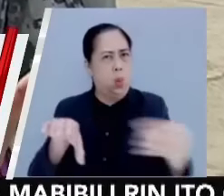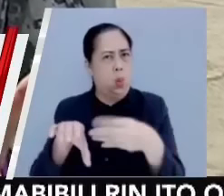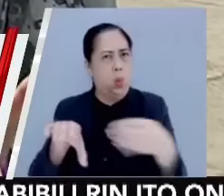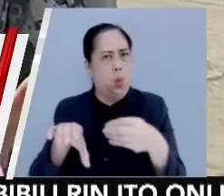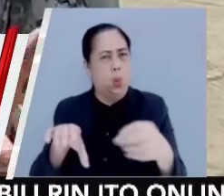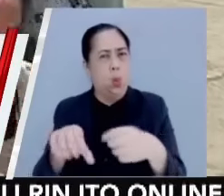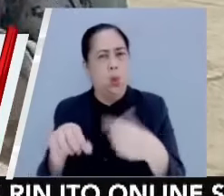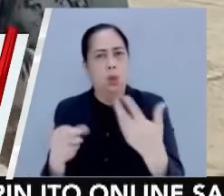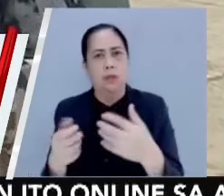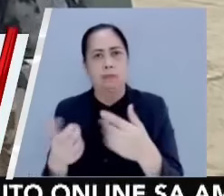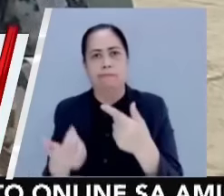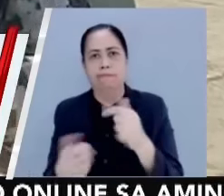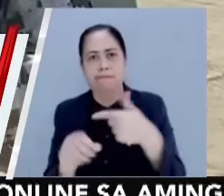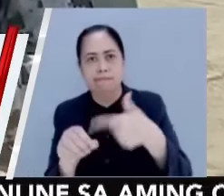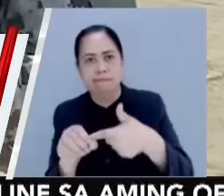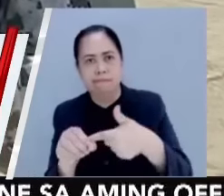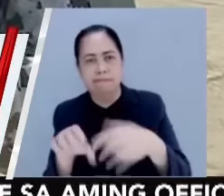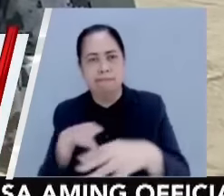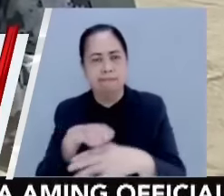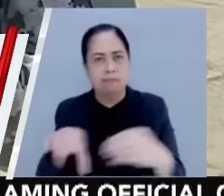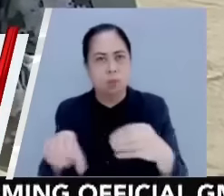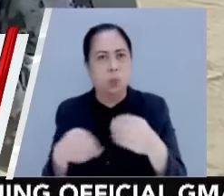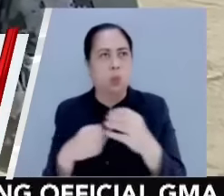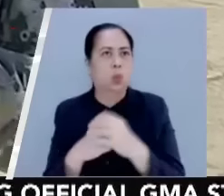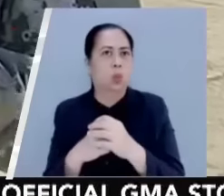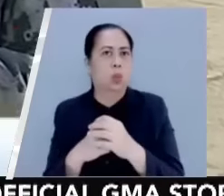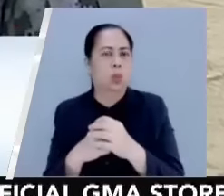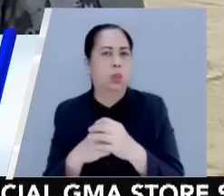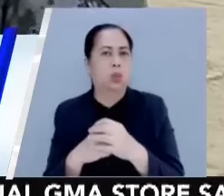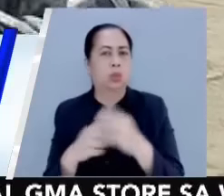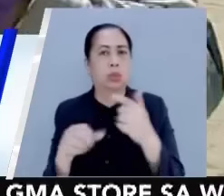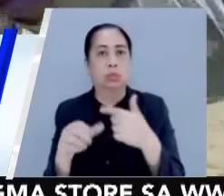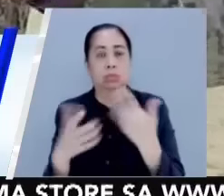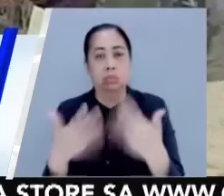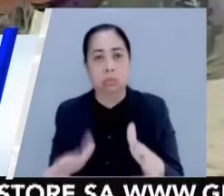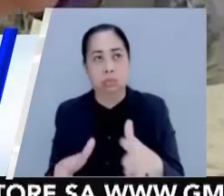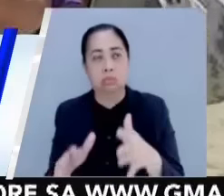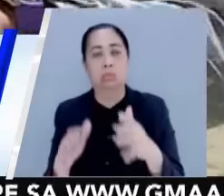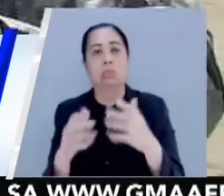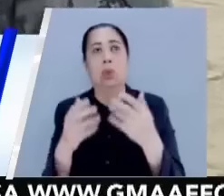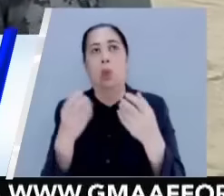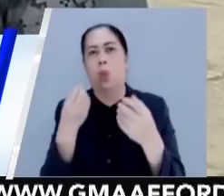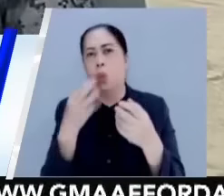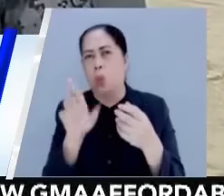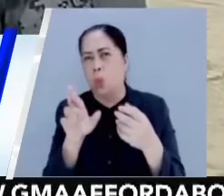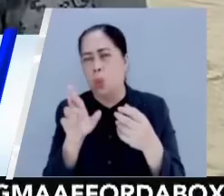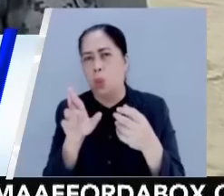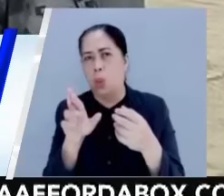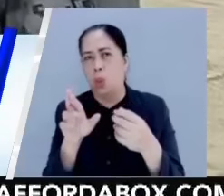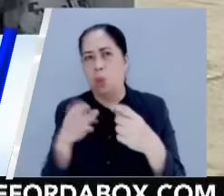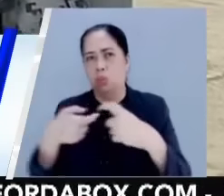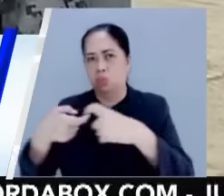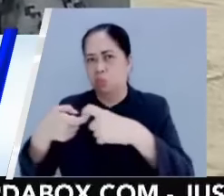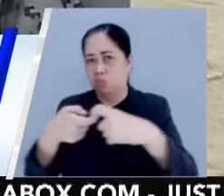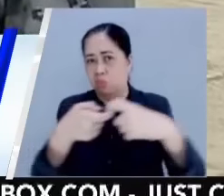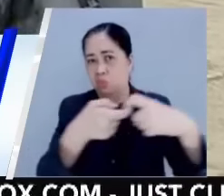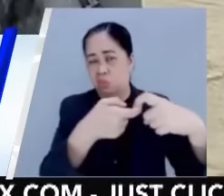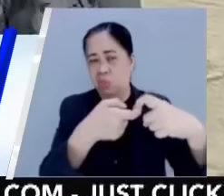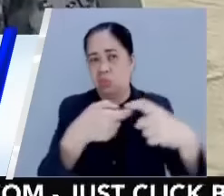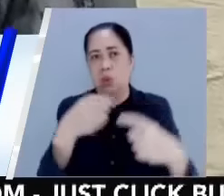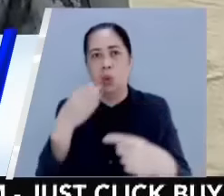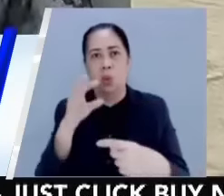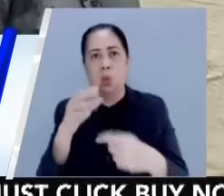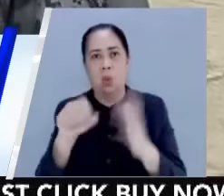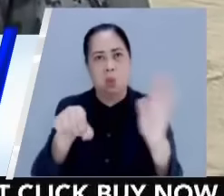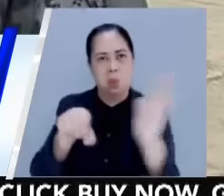yung laman sa loob, yung fuel, then after that, or hatakin natin siya, sir, then papatchingan, depende